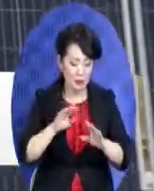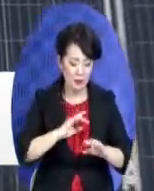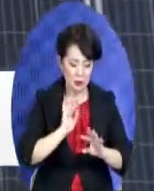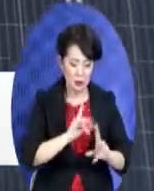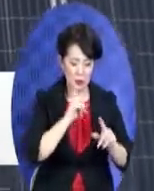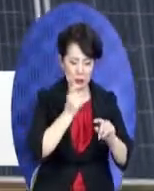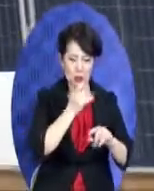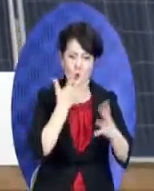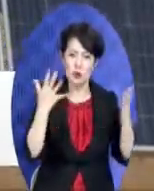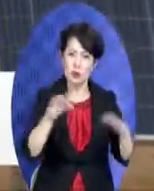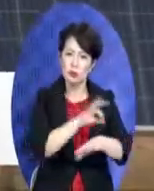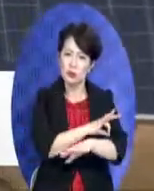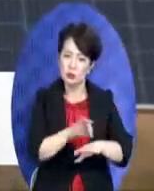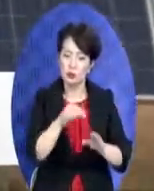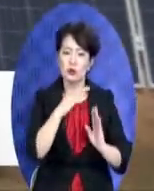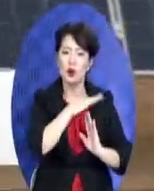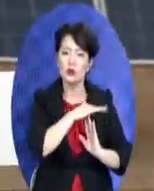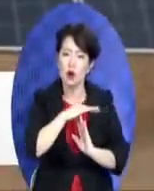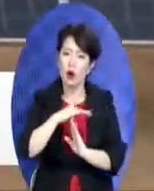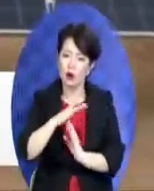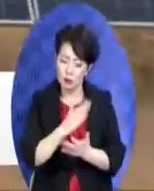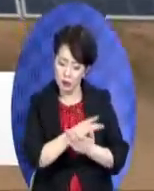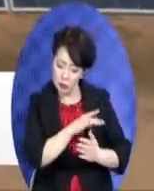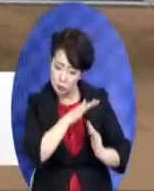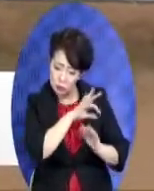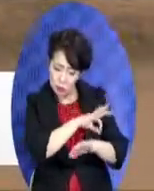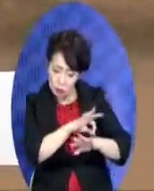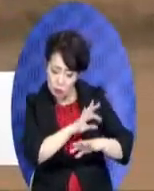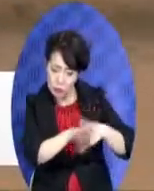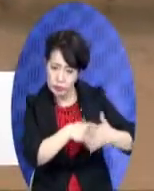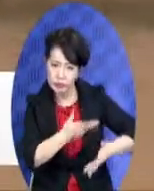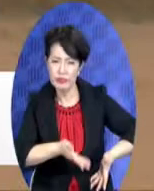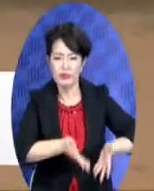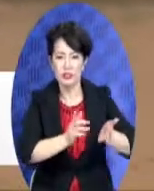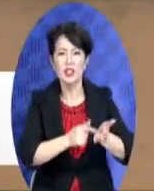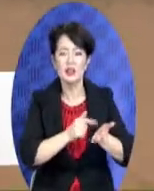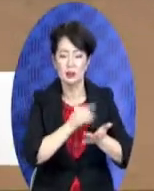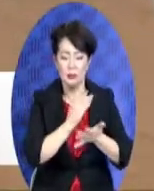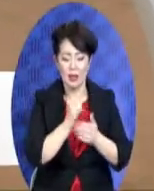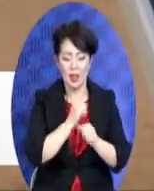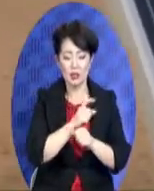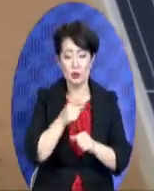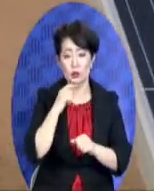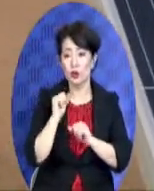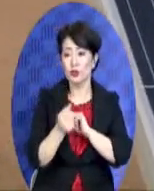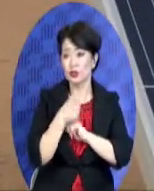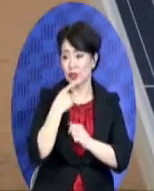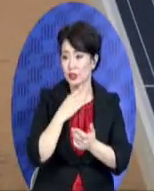зогсох байдалтай байна. Тиймээс эхлээд энэ төслүүдийг урагшлуулах нь чухал угааг албаныхан онцолж байлаа.